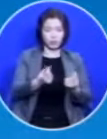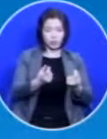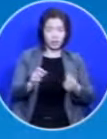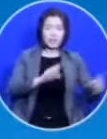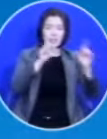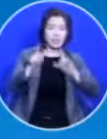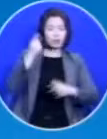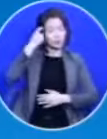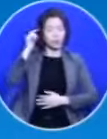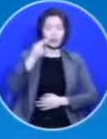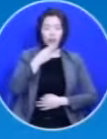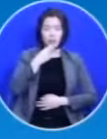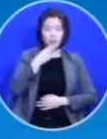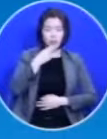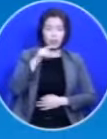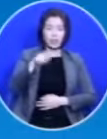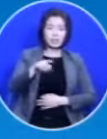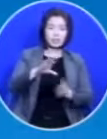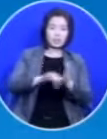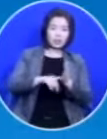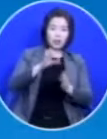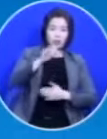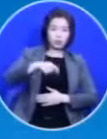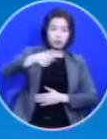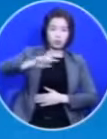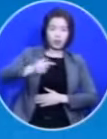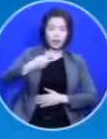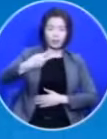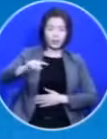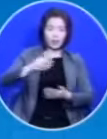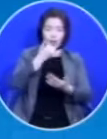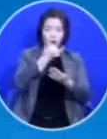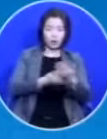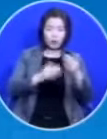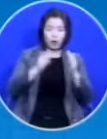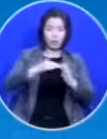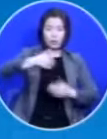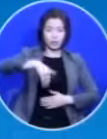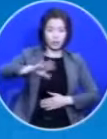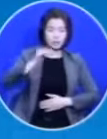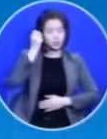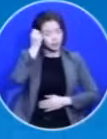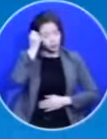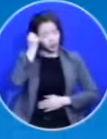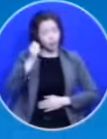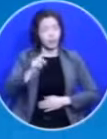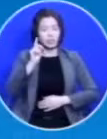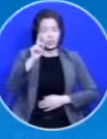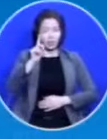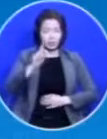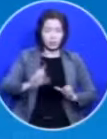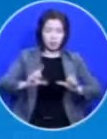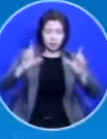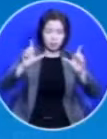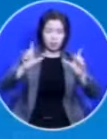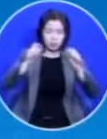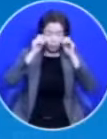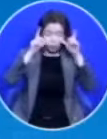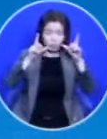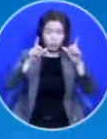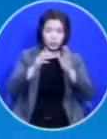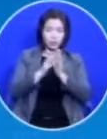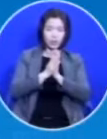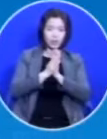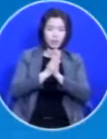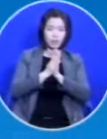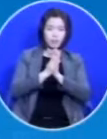못했습니다 근데 그 우간다 고아원에 가서 잠을 자고 첫째날 밤 아침에 일어났는데 눈을 떠